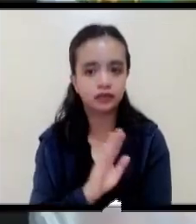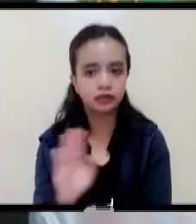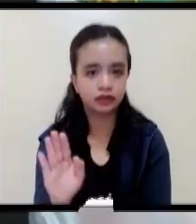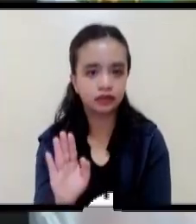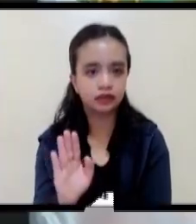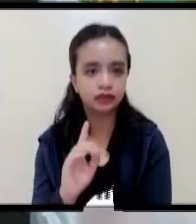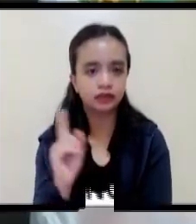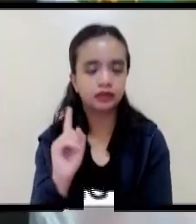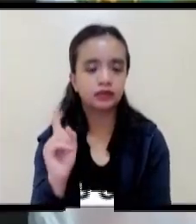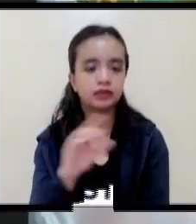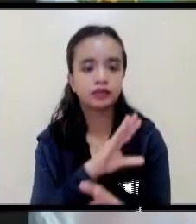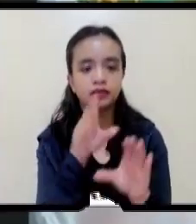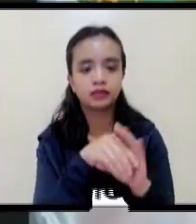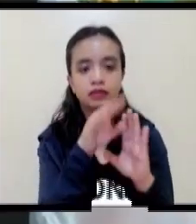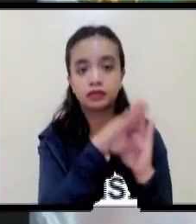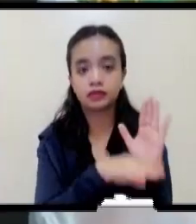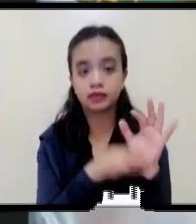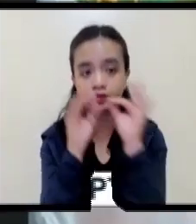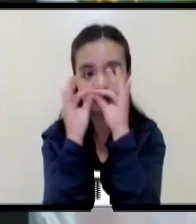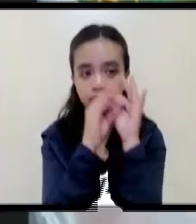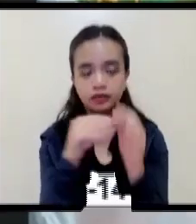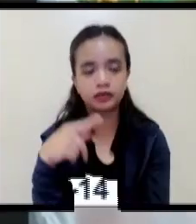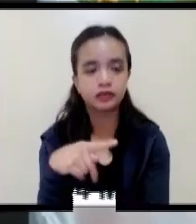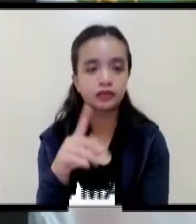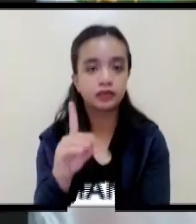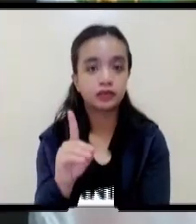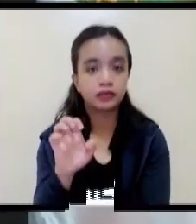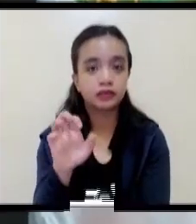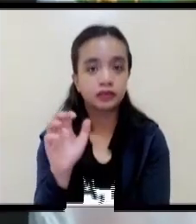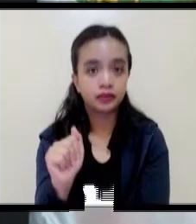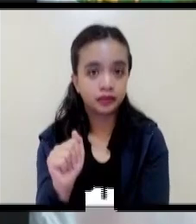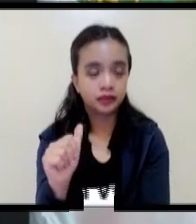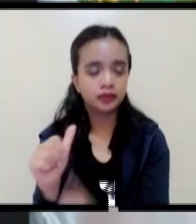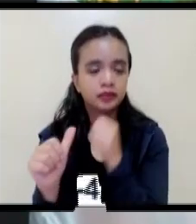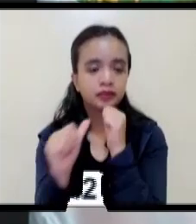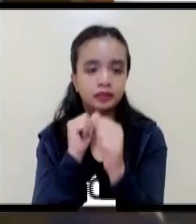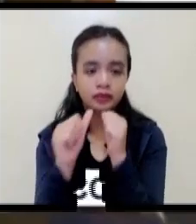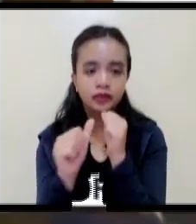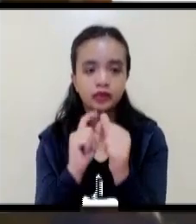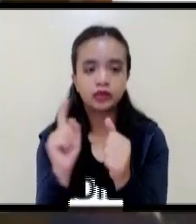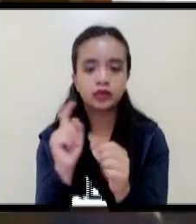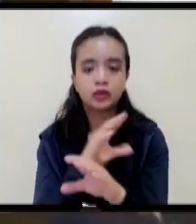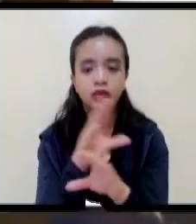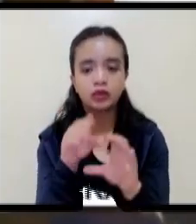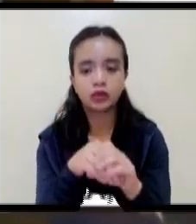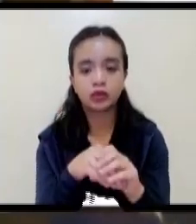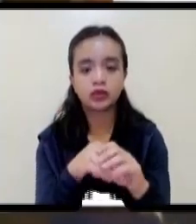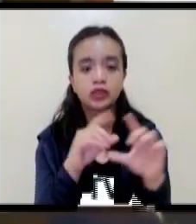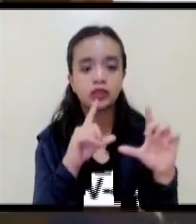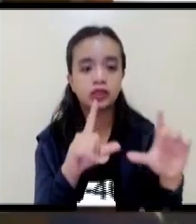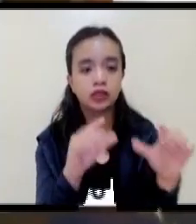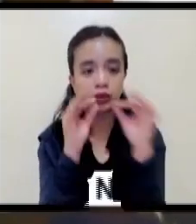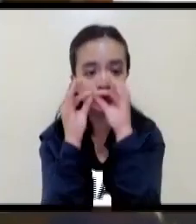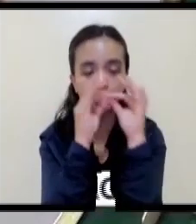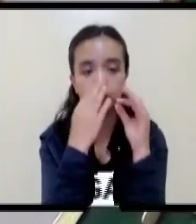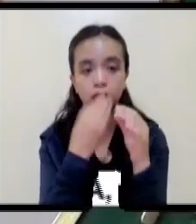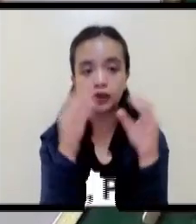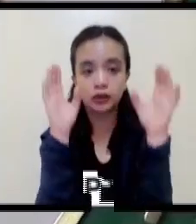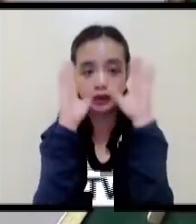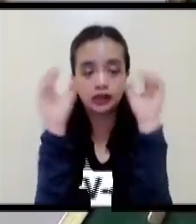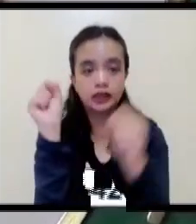watchlist. Itinanggi ng Philippine Drug Enforcement Agency na nasa drugs watch list si Pangulong Ferdinand R. Marcos